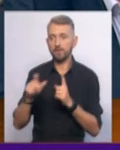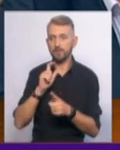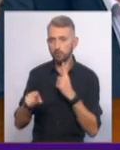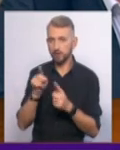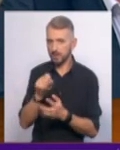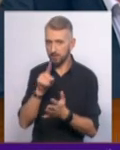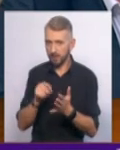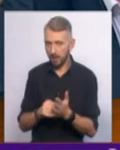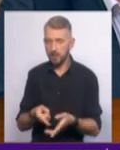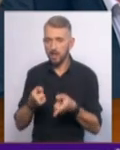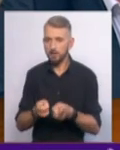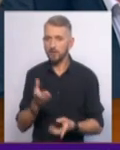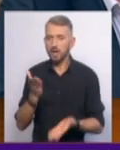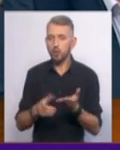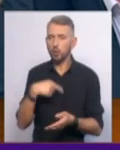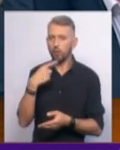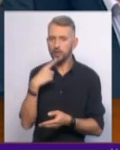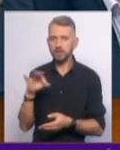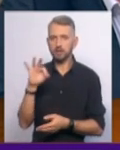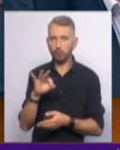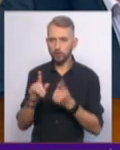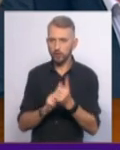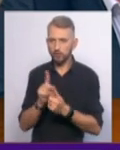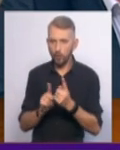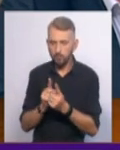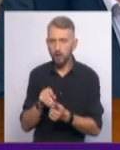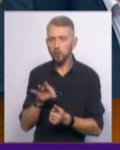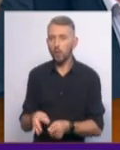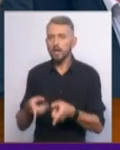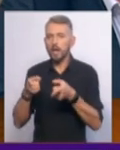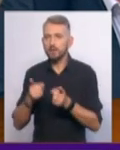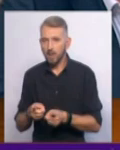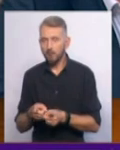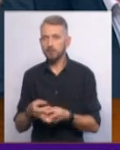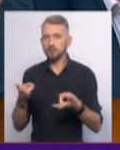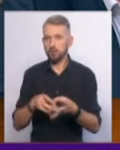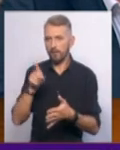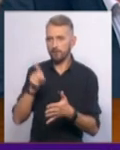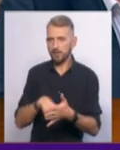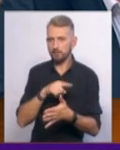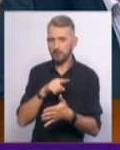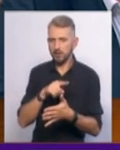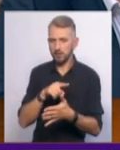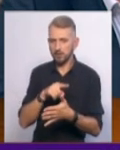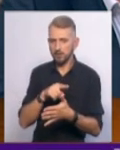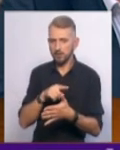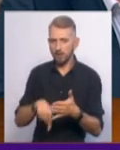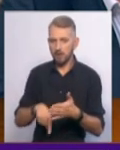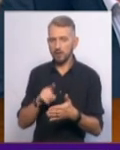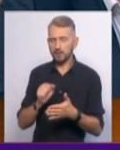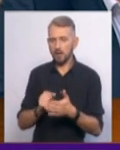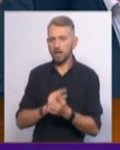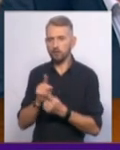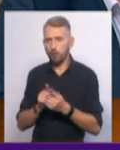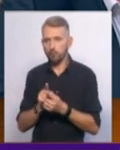тому що насправді, якщо говорити з приводу реформи, то насправді дійсно потрібно відміняти за реформою, за законом